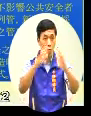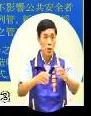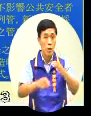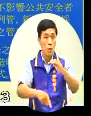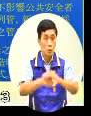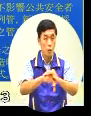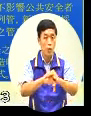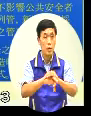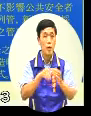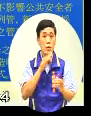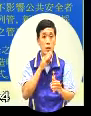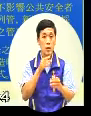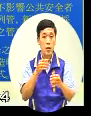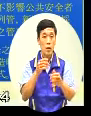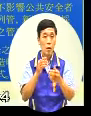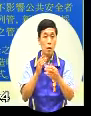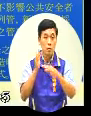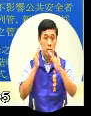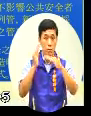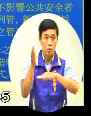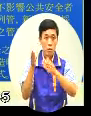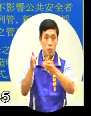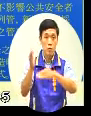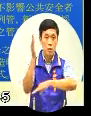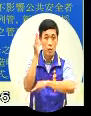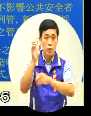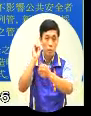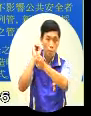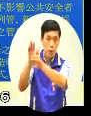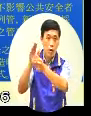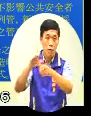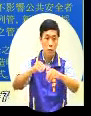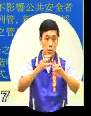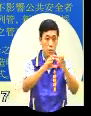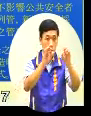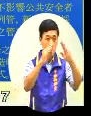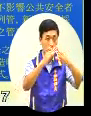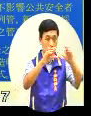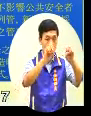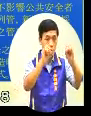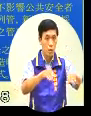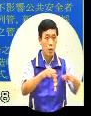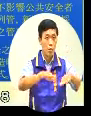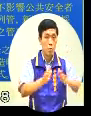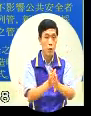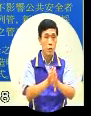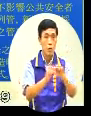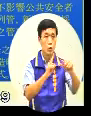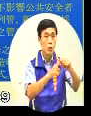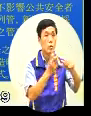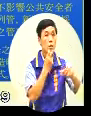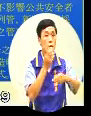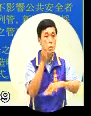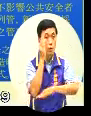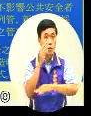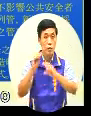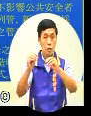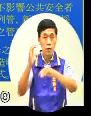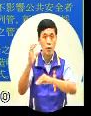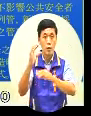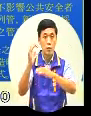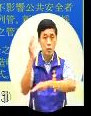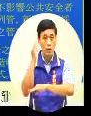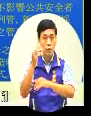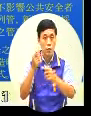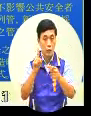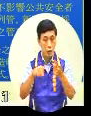采即报即拆管理措施。我想中央地方其实他们政策是一致的、那所以我们也希望说，他有特